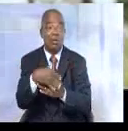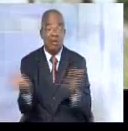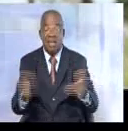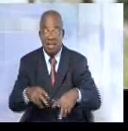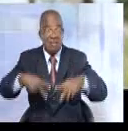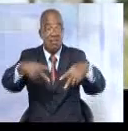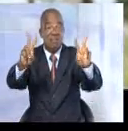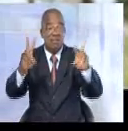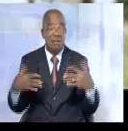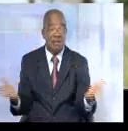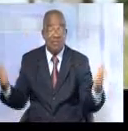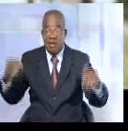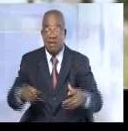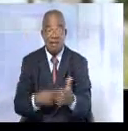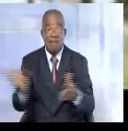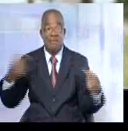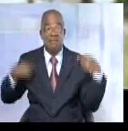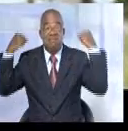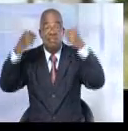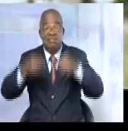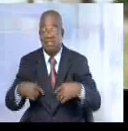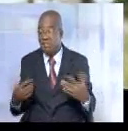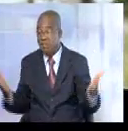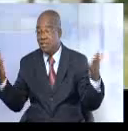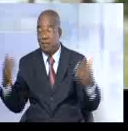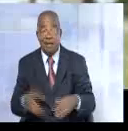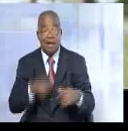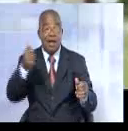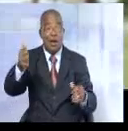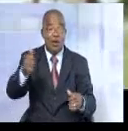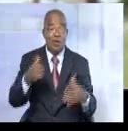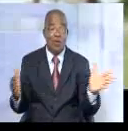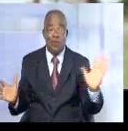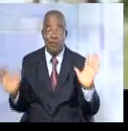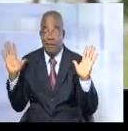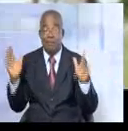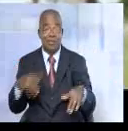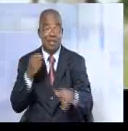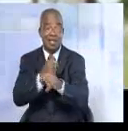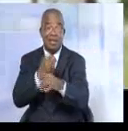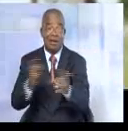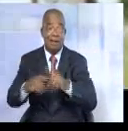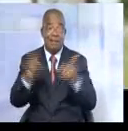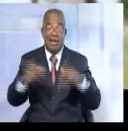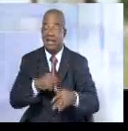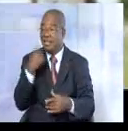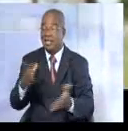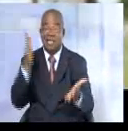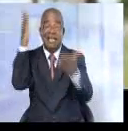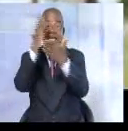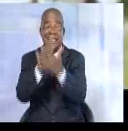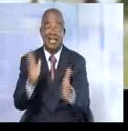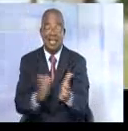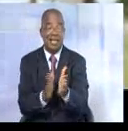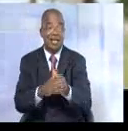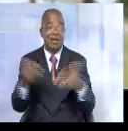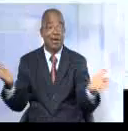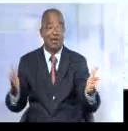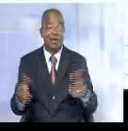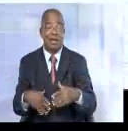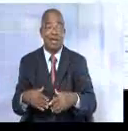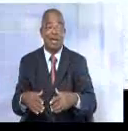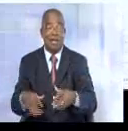poisson, il paie ses habits. Et puis, lui-même, il faisait un métier. Quand il dit va appeler à l'école, le métier, elle l'a laissé. À quoi les pêches